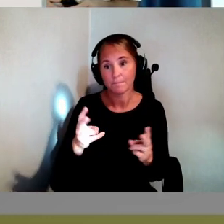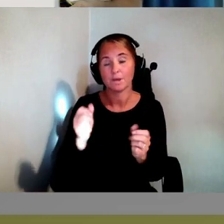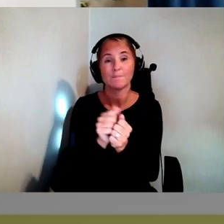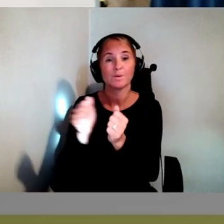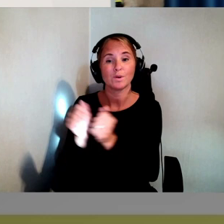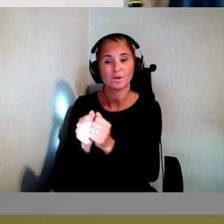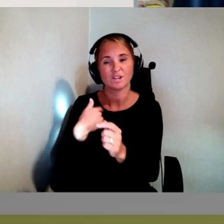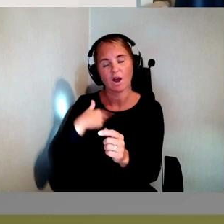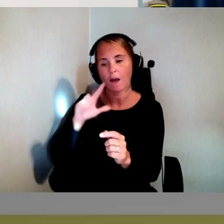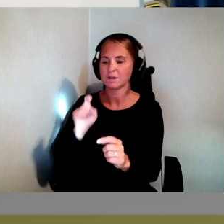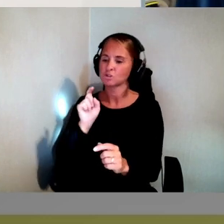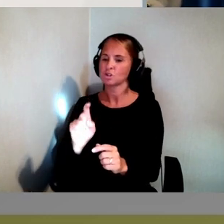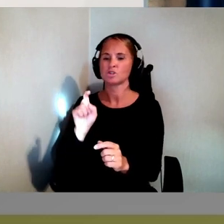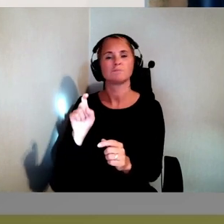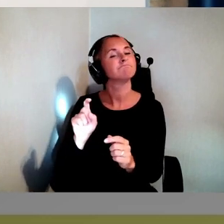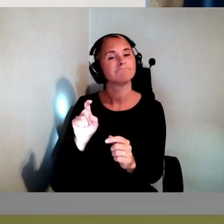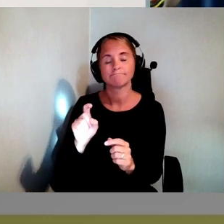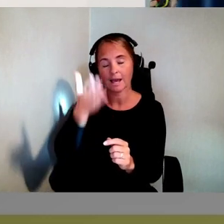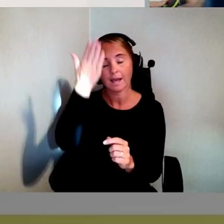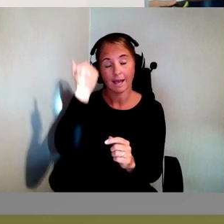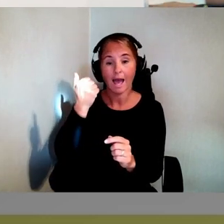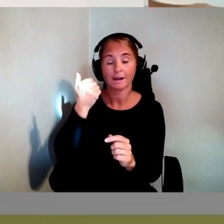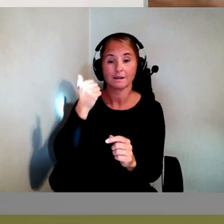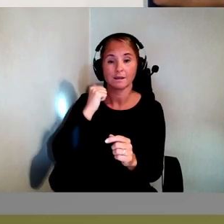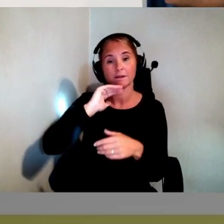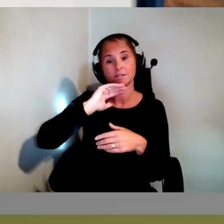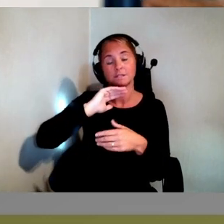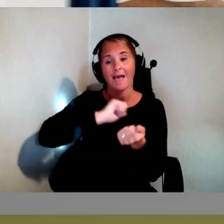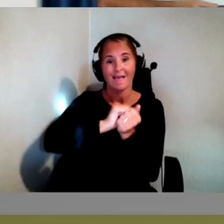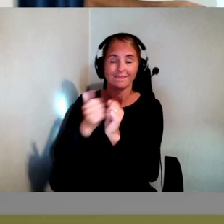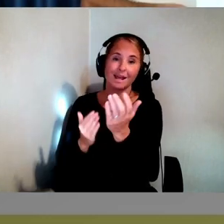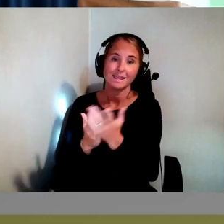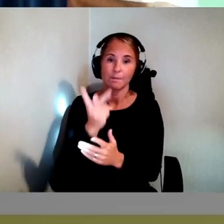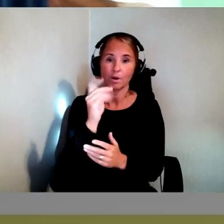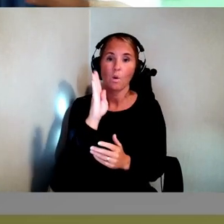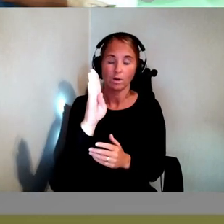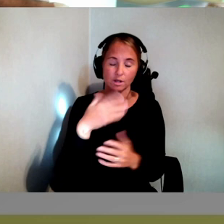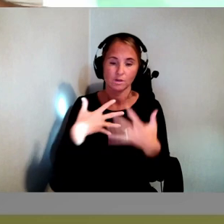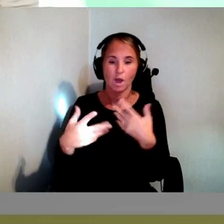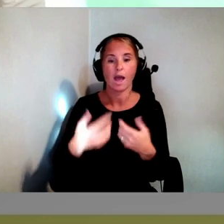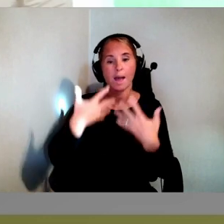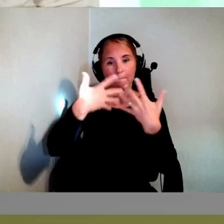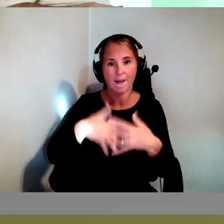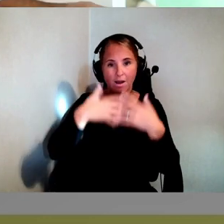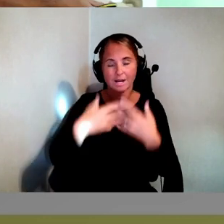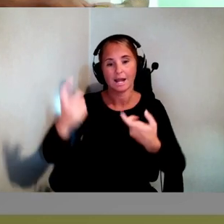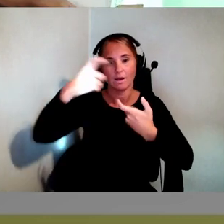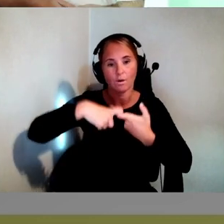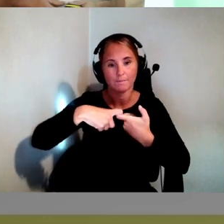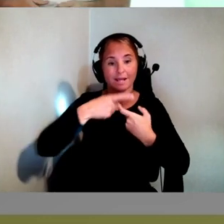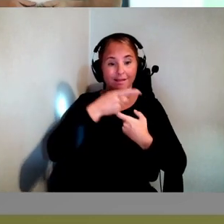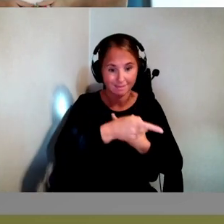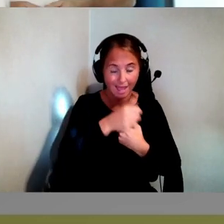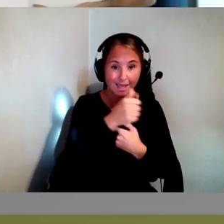på det kan man också åtgärda med kod genom att göra en maskinell koppling mellan den där knappen och den rubriken